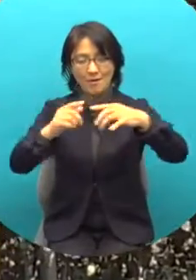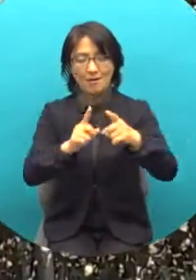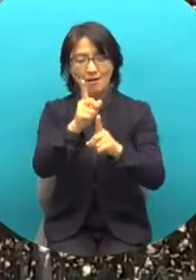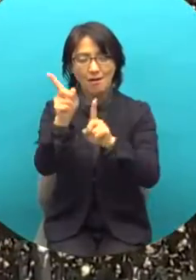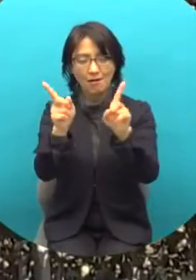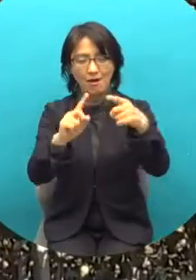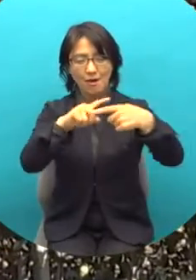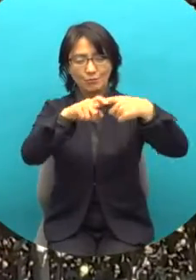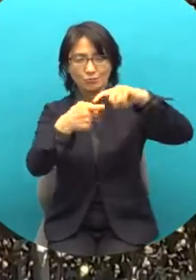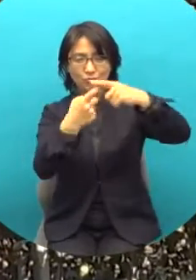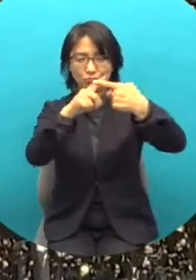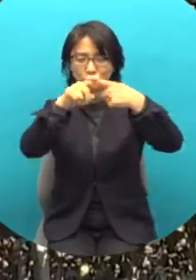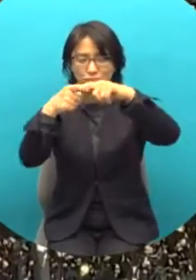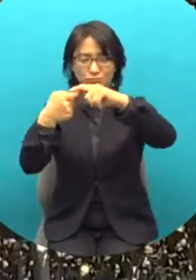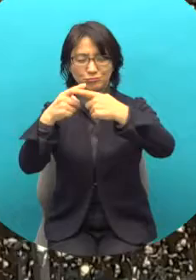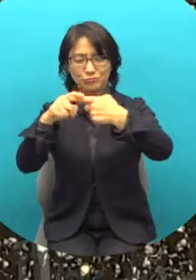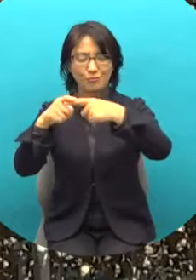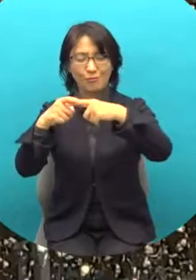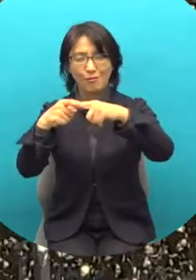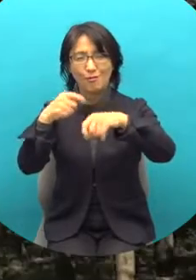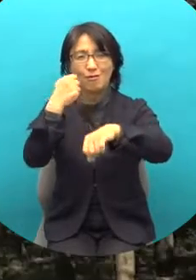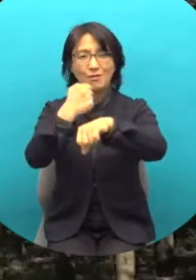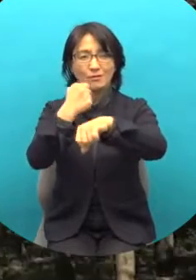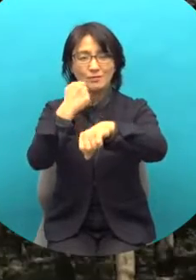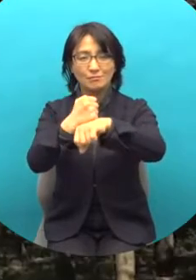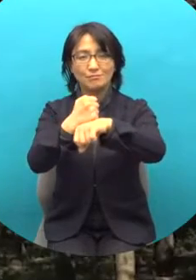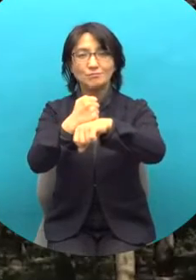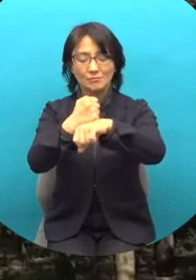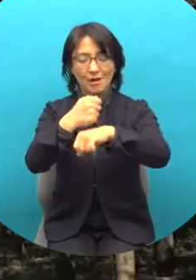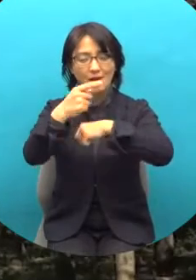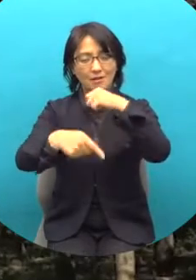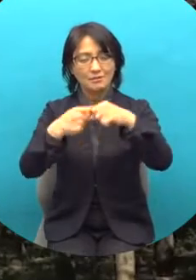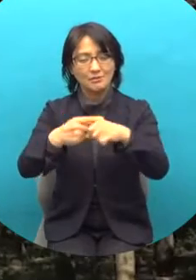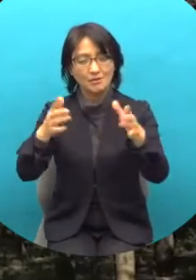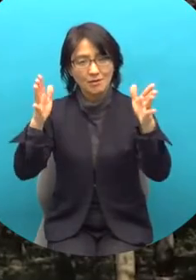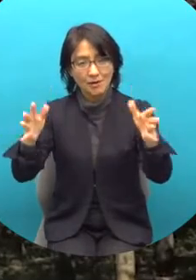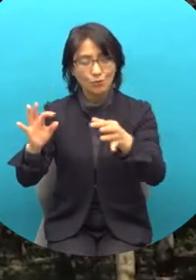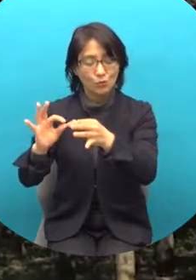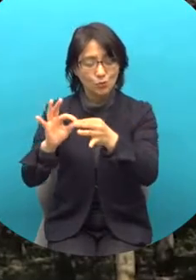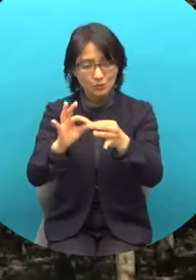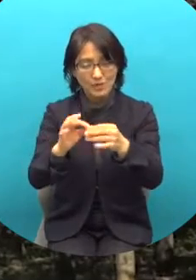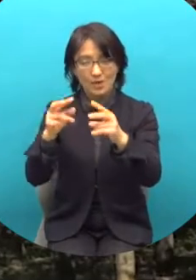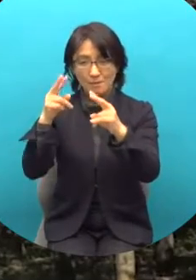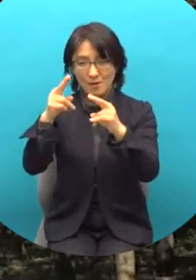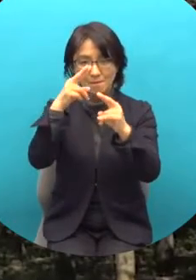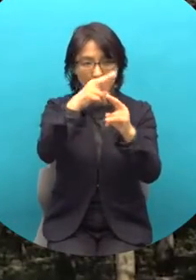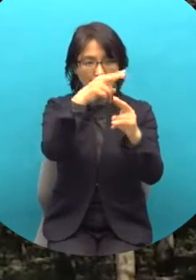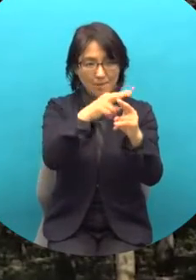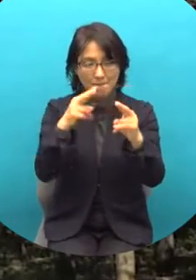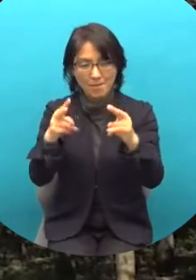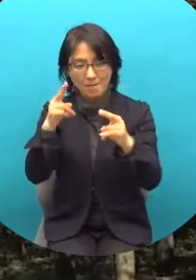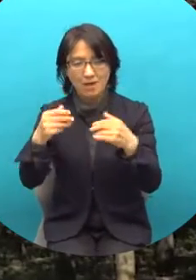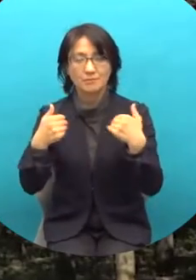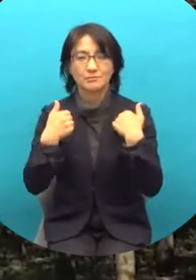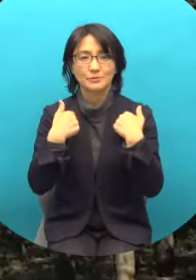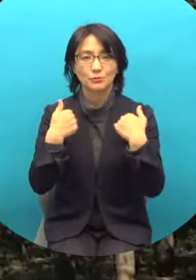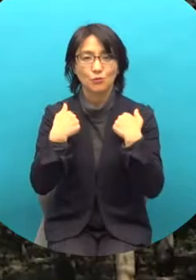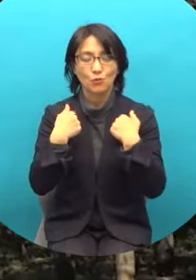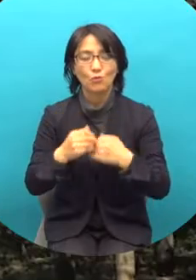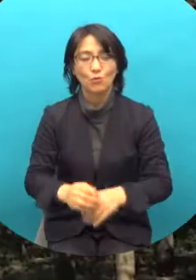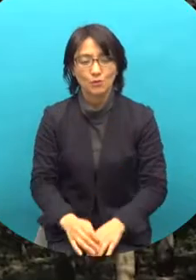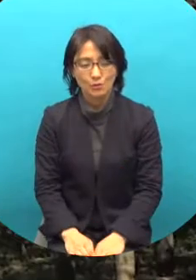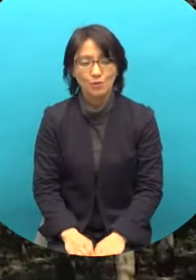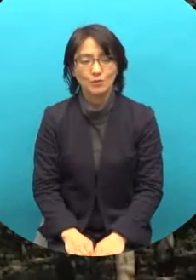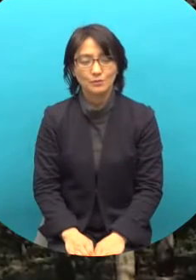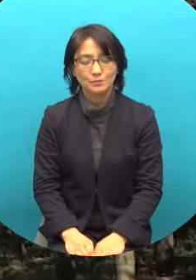ね、この棚や枝に絡みやすいので、年間を通してこう剪定をしてあげる、そうした作業